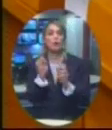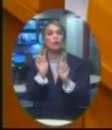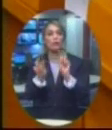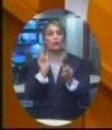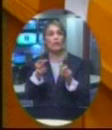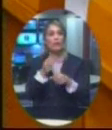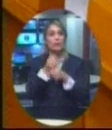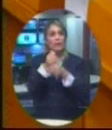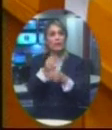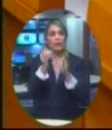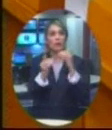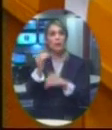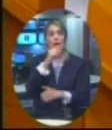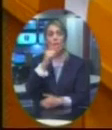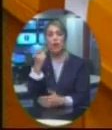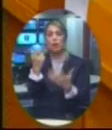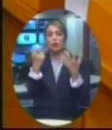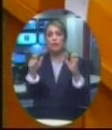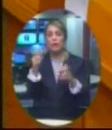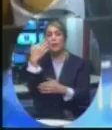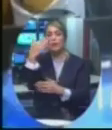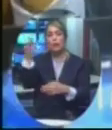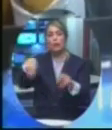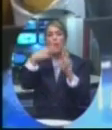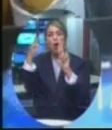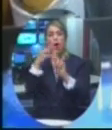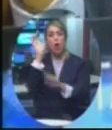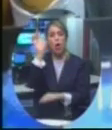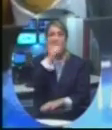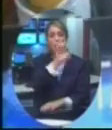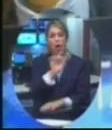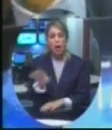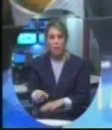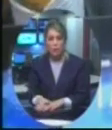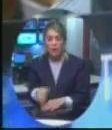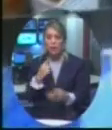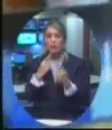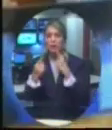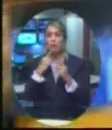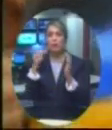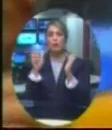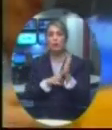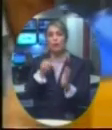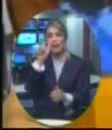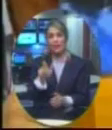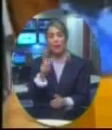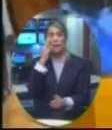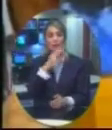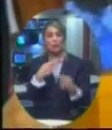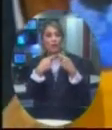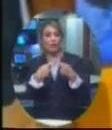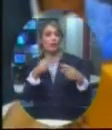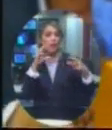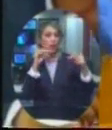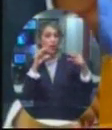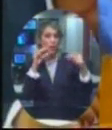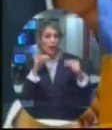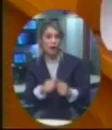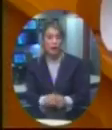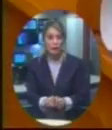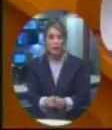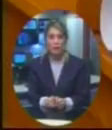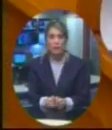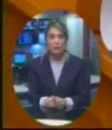למעלה מ-170 מדינות ברחבי העולם. בדיון שנערך על זכויות האדם ניסו חברי הכנסת לדבר, אך בכל